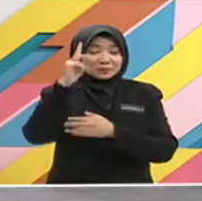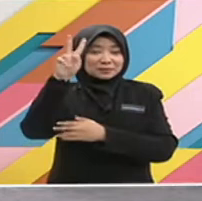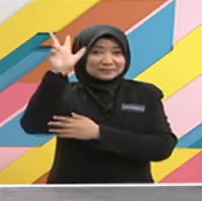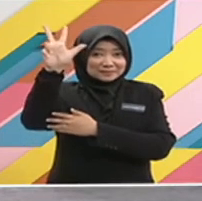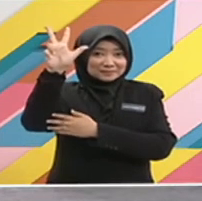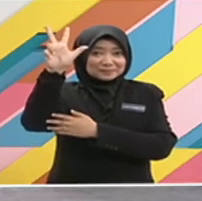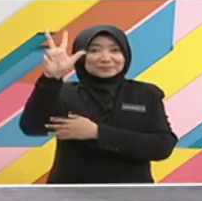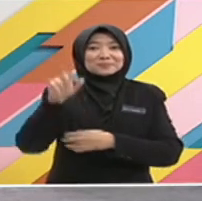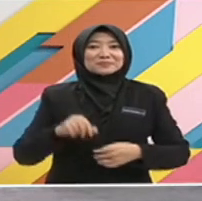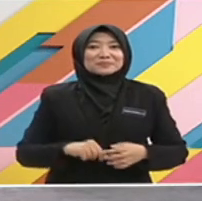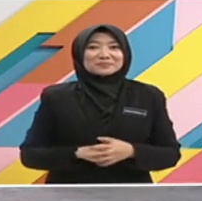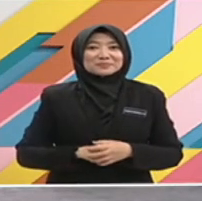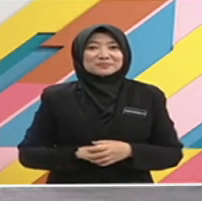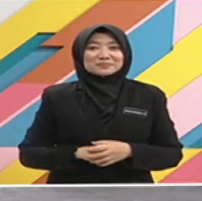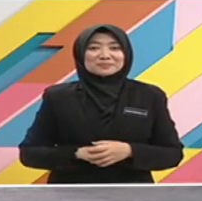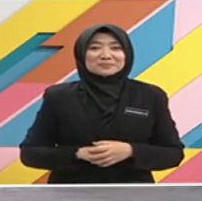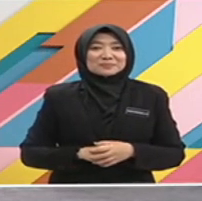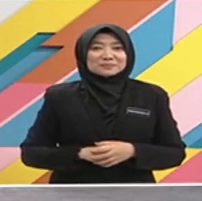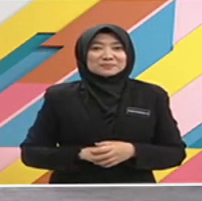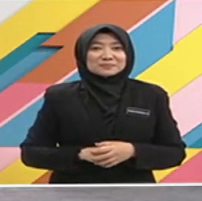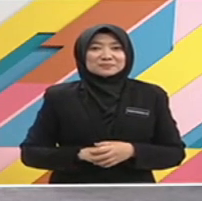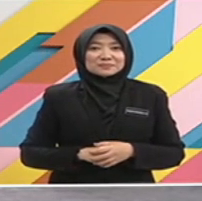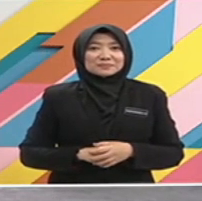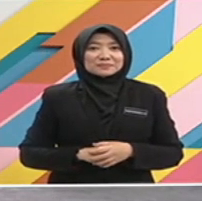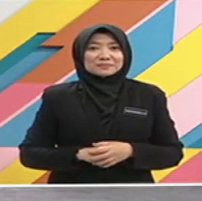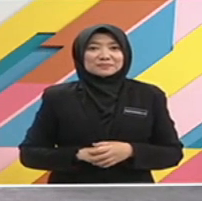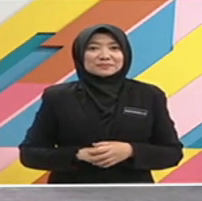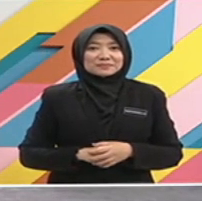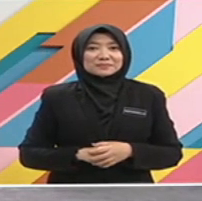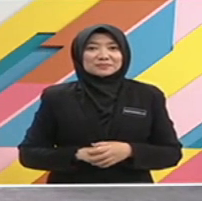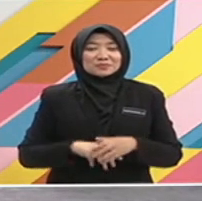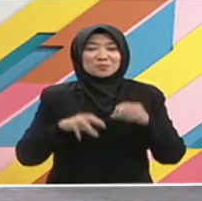dua, tiga. Okey, kita buka. Lama wow.